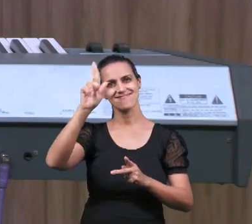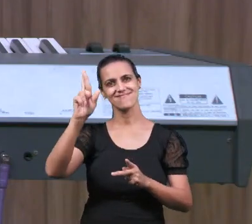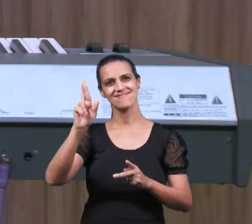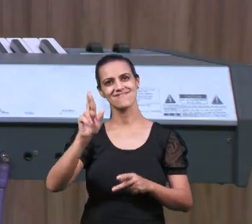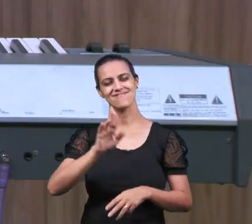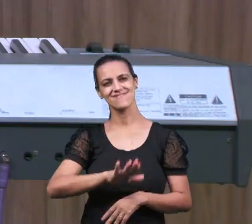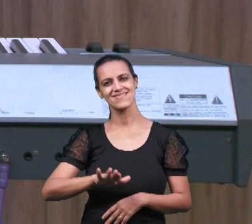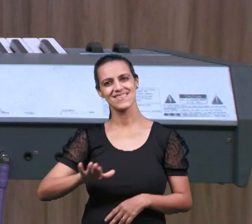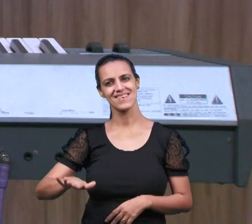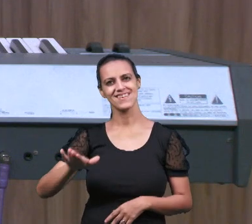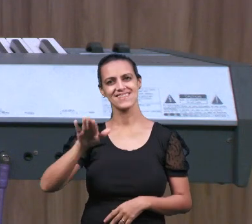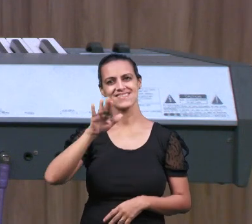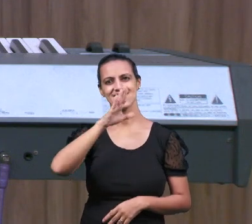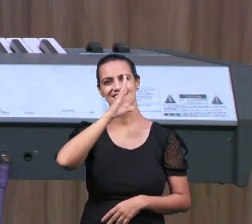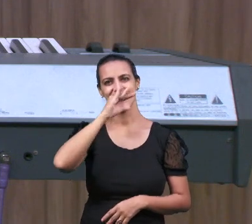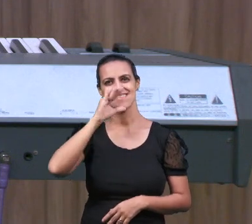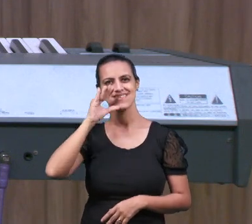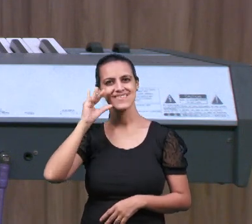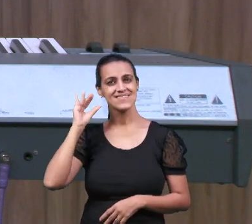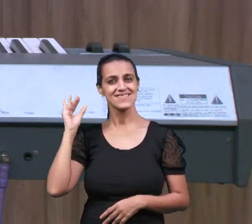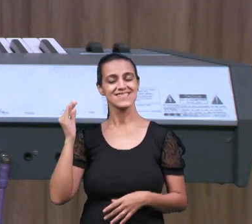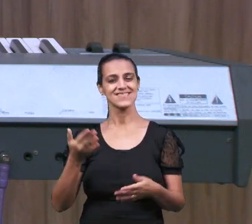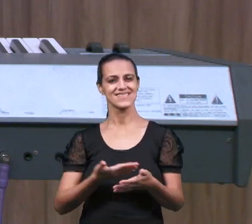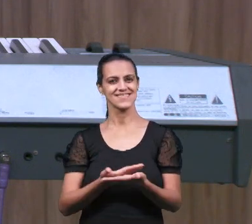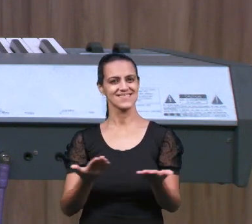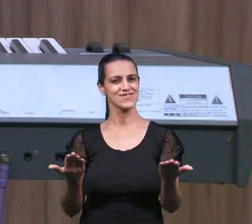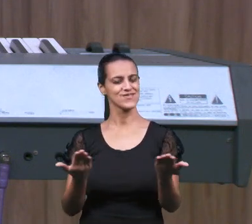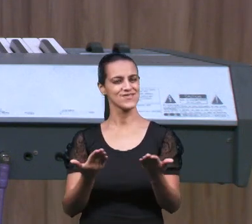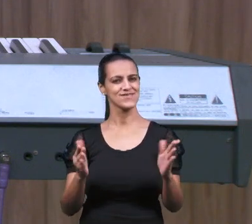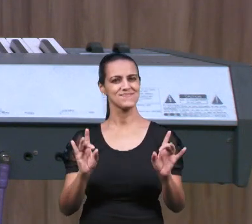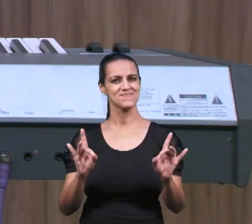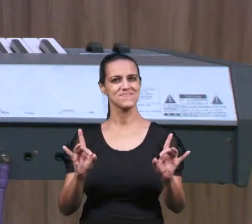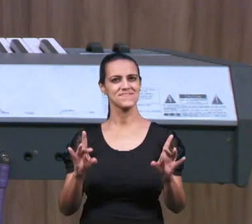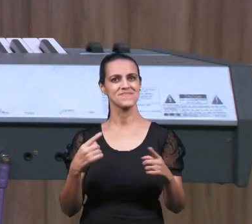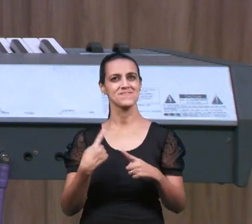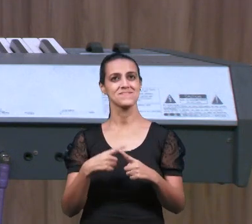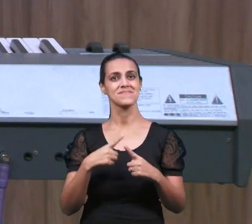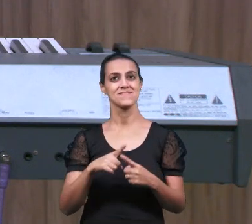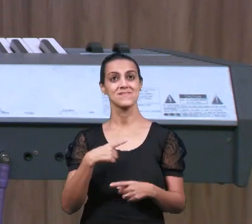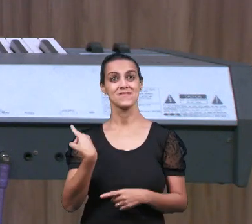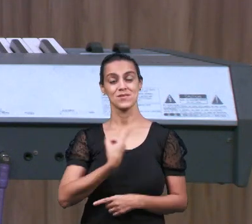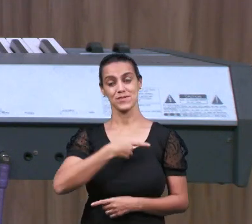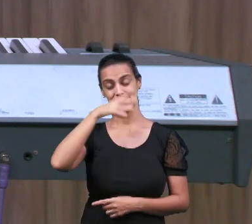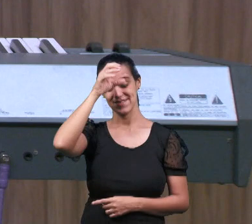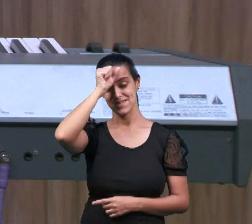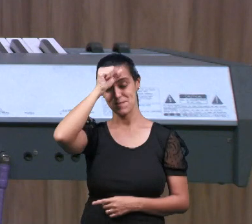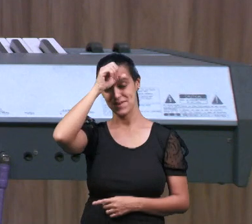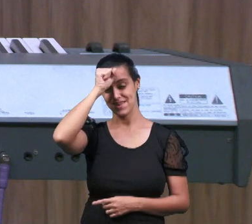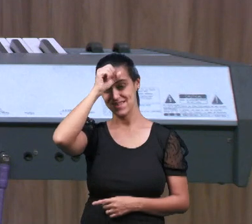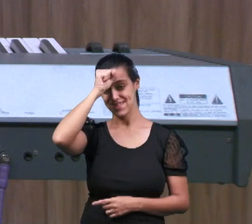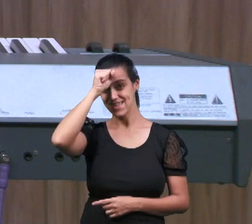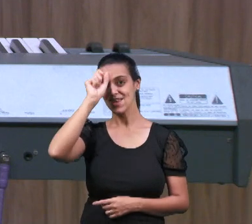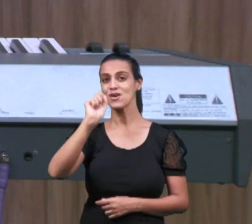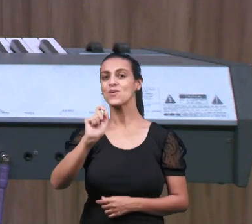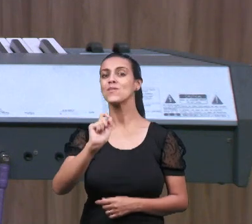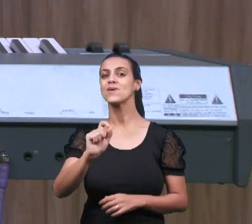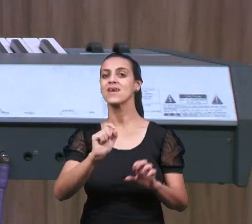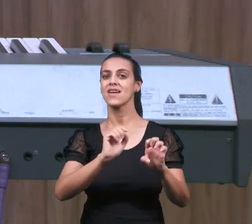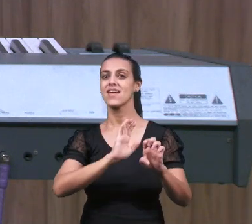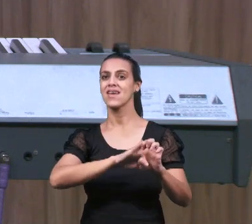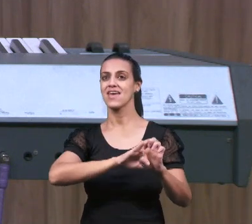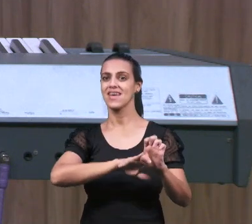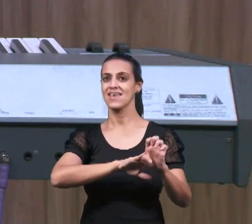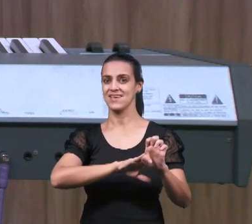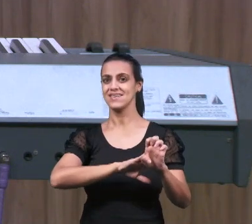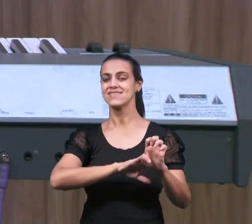mes frères, enfants et adolescents. Aujourd'hui, c'est un jour spécial parce que nous allons apprendre la main gauche de la louange. Ma